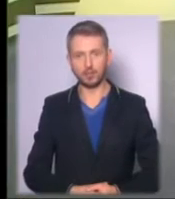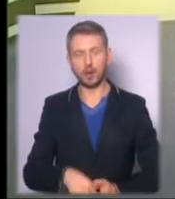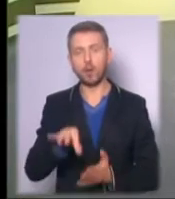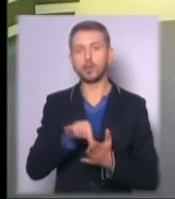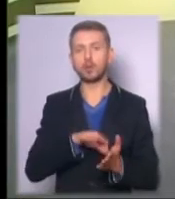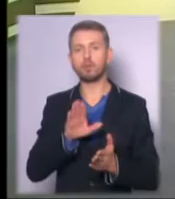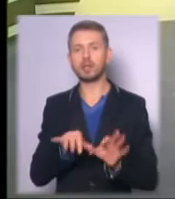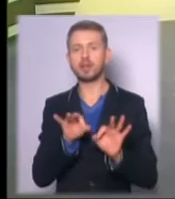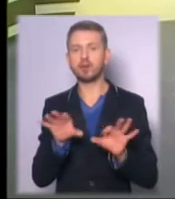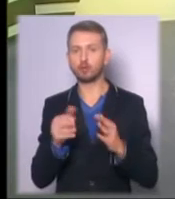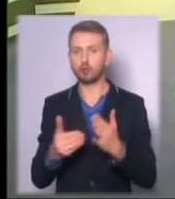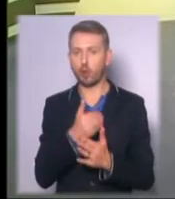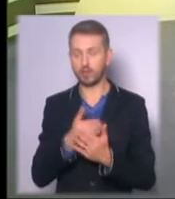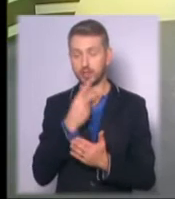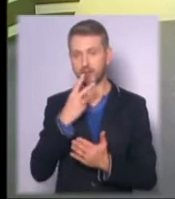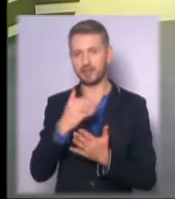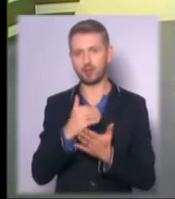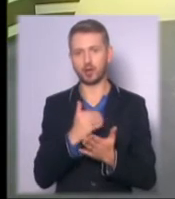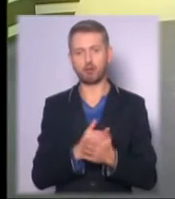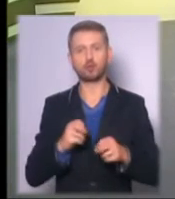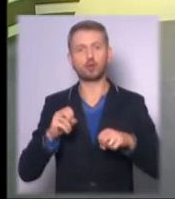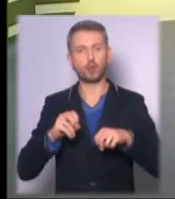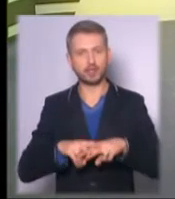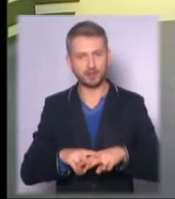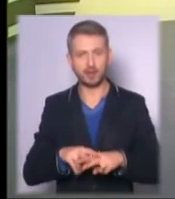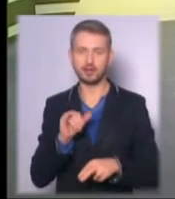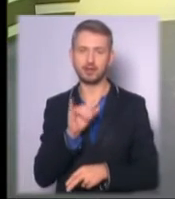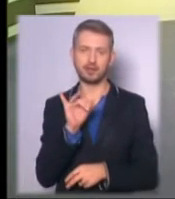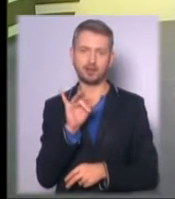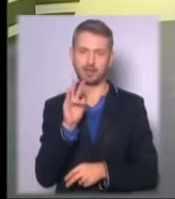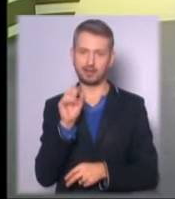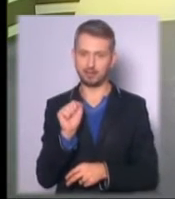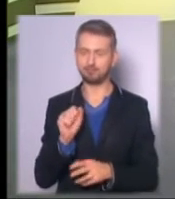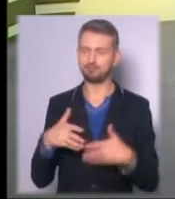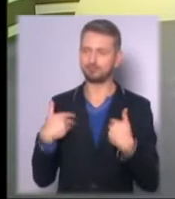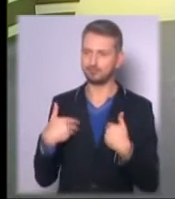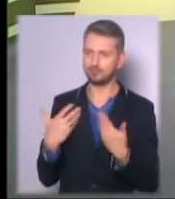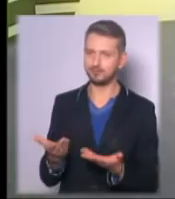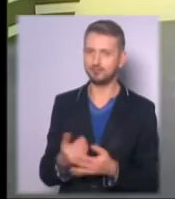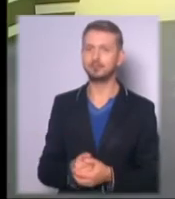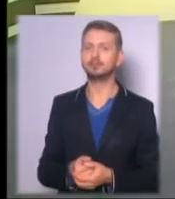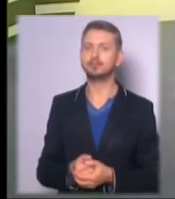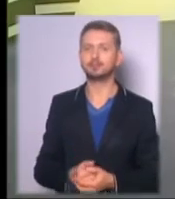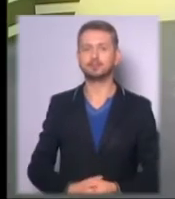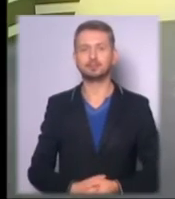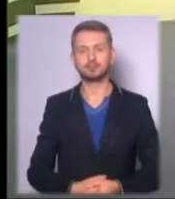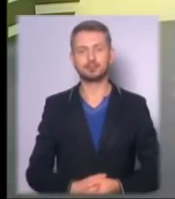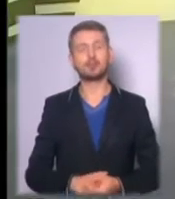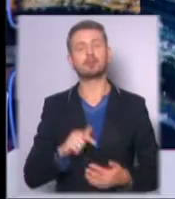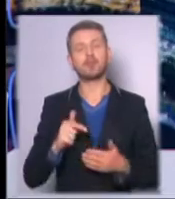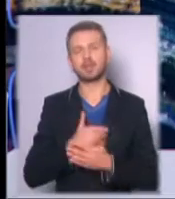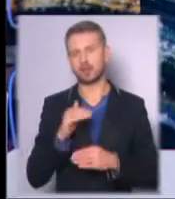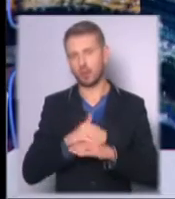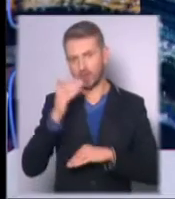Одразу після випуску СТН в ефірі телеканалу «Київ» зустрічайте Ірину Главацьку та програму «Столиця». Ірино, вітаю ще раз. Тобі слово. Ще раз добрий